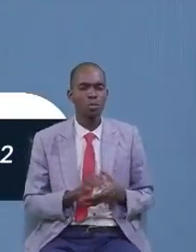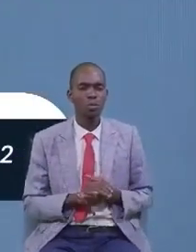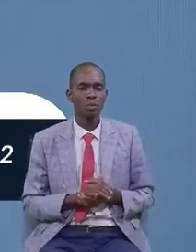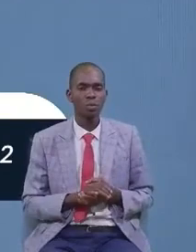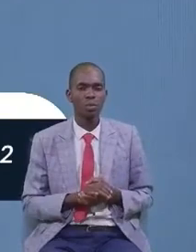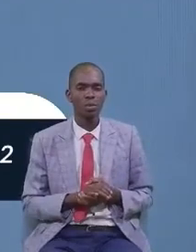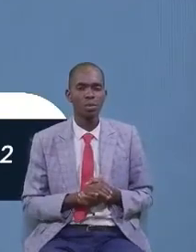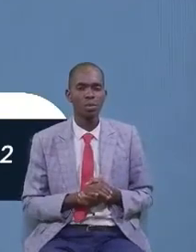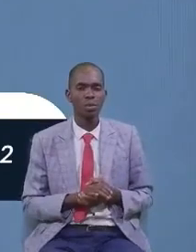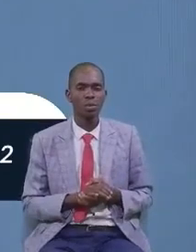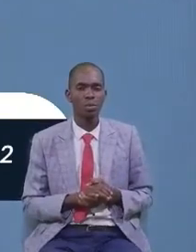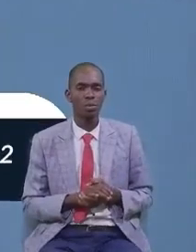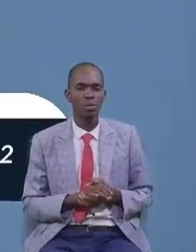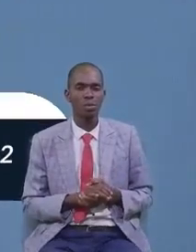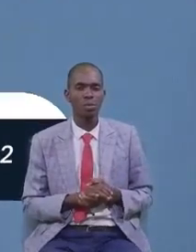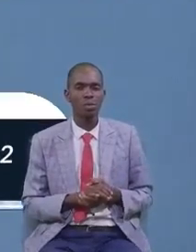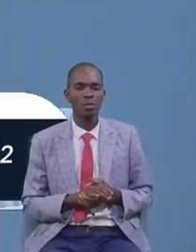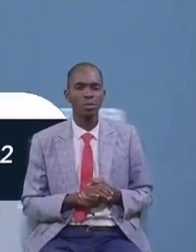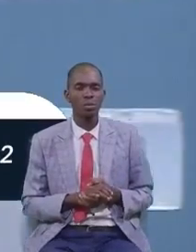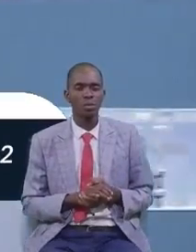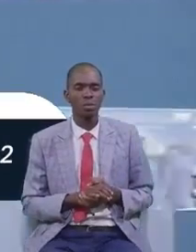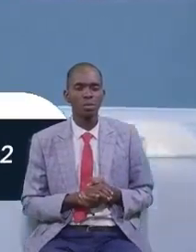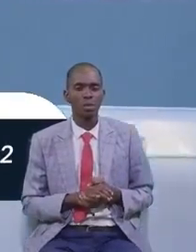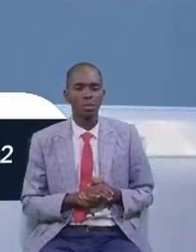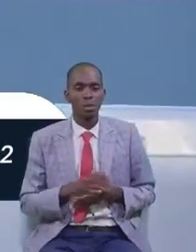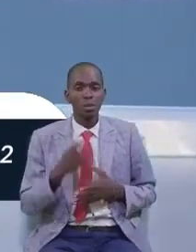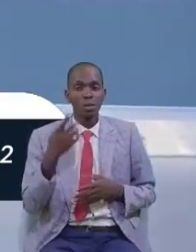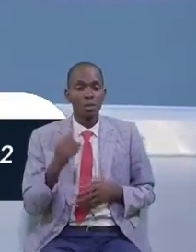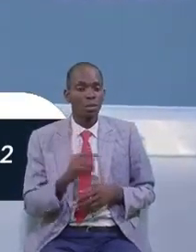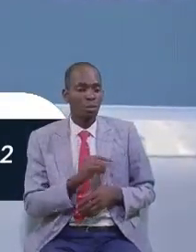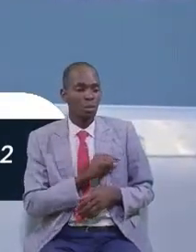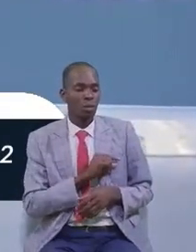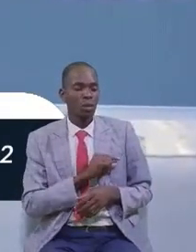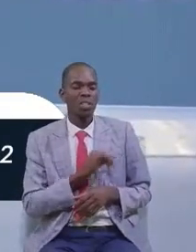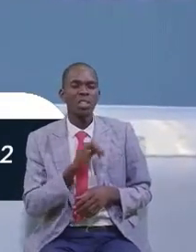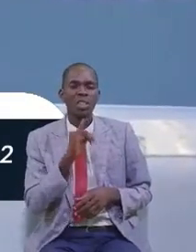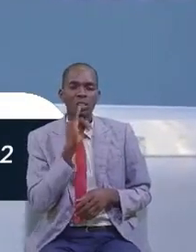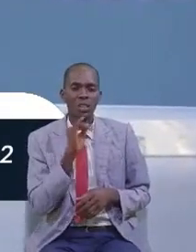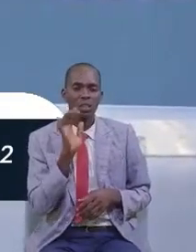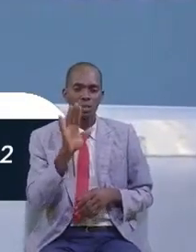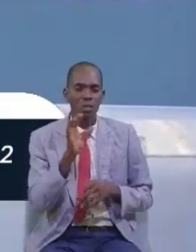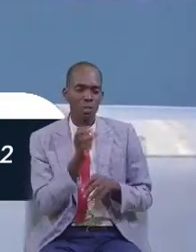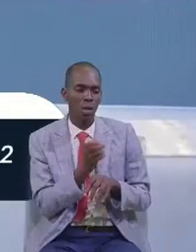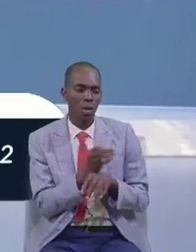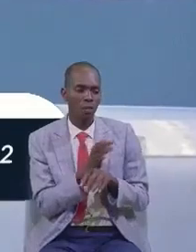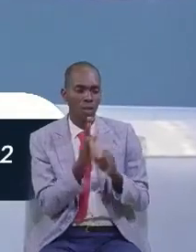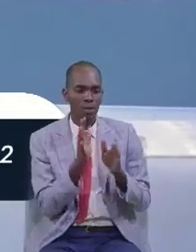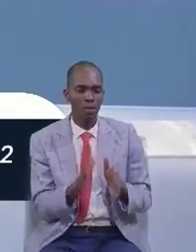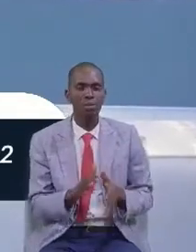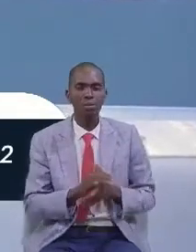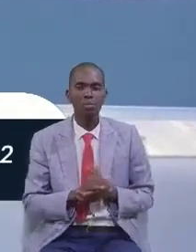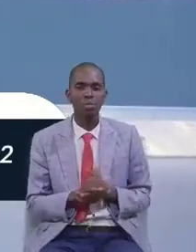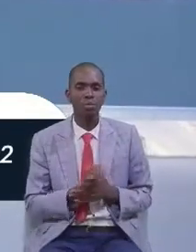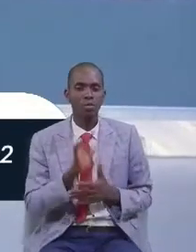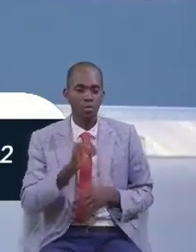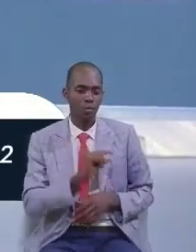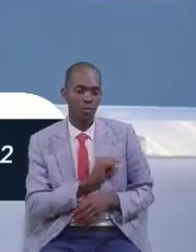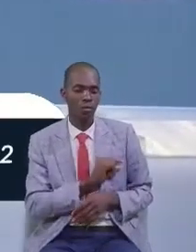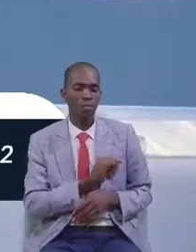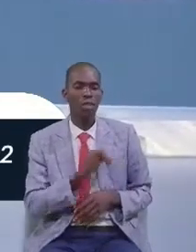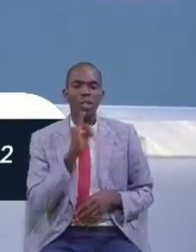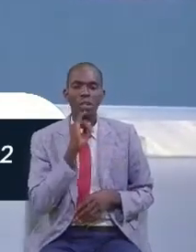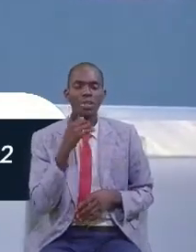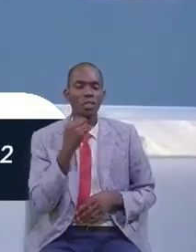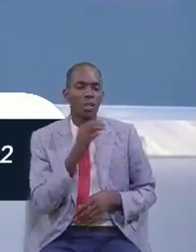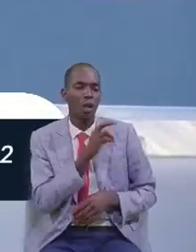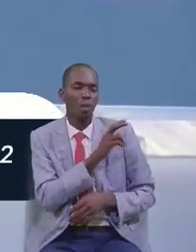మనస్సాక్షి చెప్పకపోతే మీకు తెలియదు. The conscience is advisor. ఈ యొక్క మనస్సాక్షి ఆలోచన చెప్పేవాడు. The conscience is the